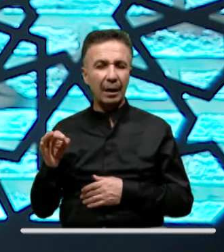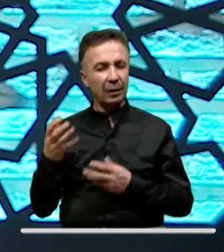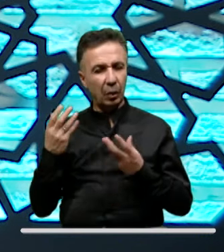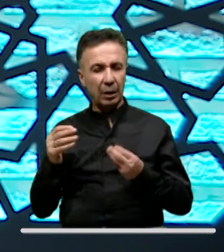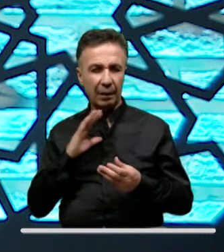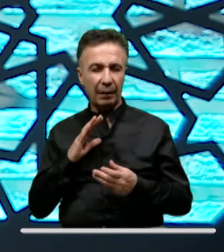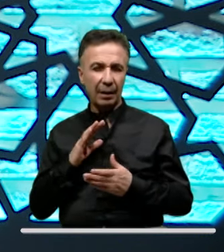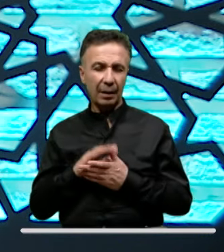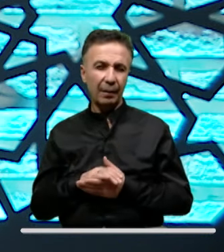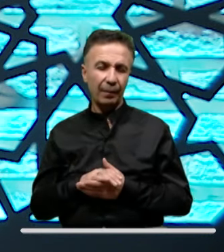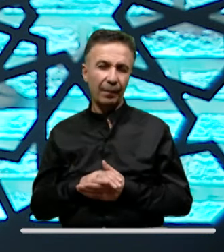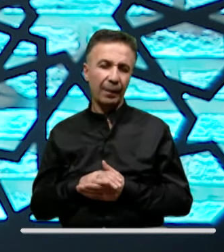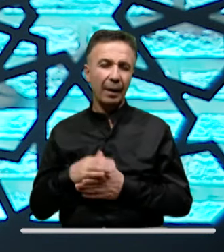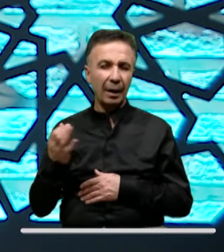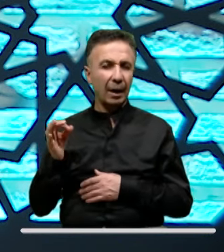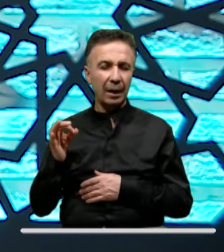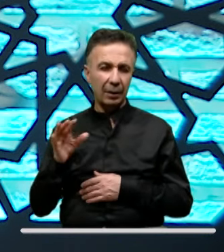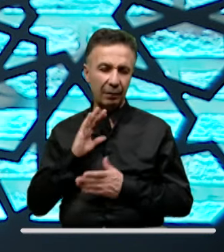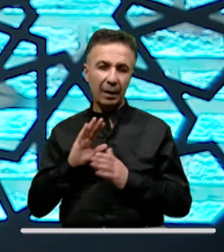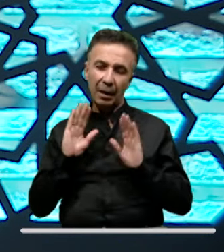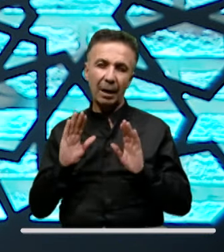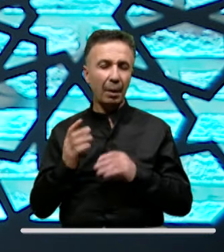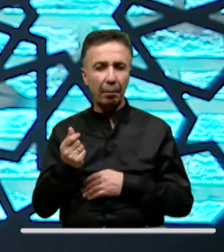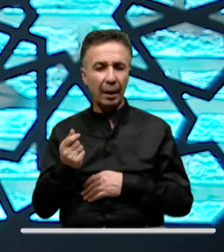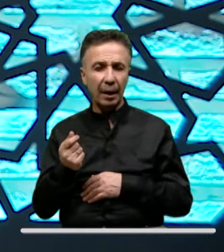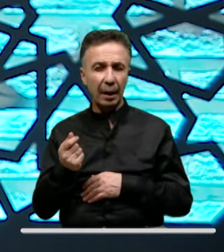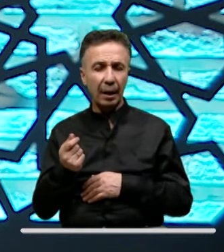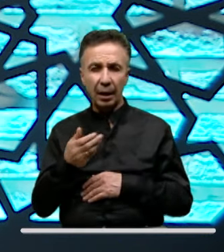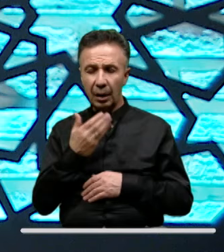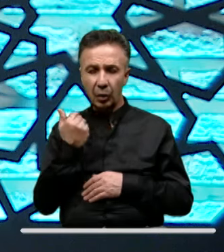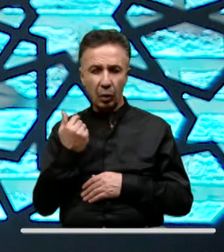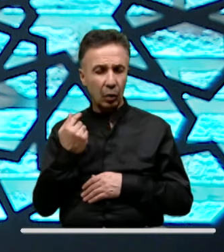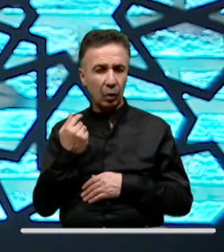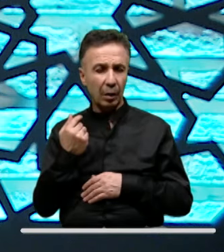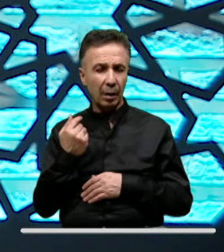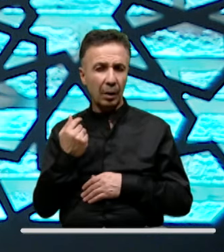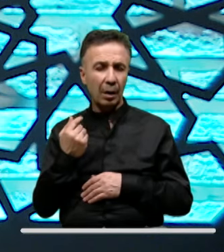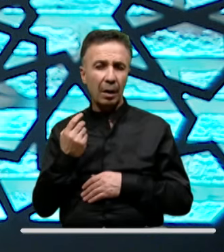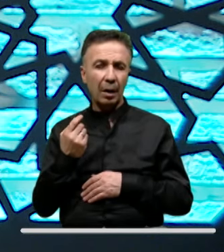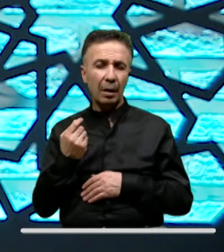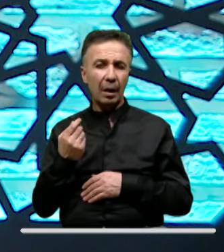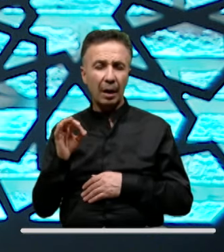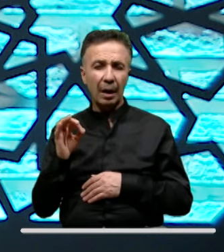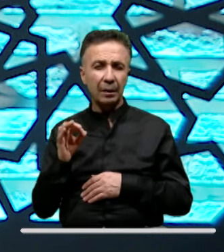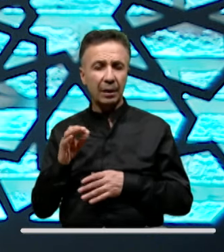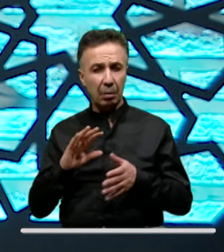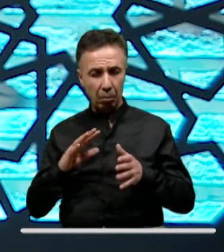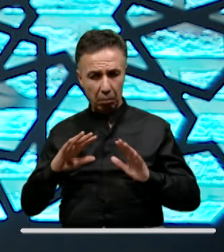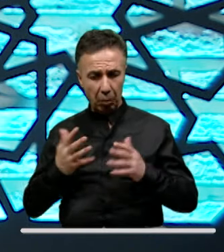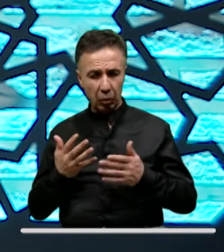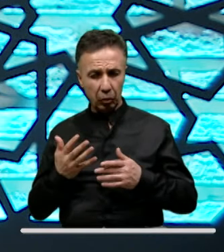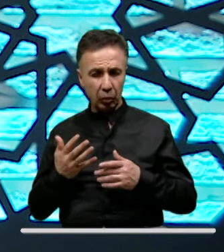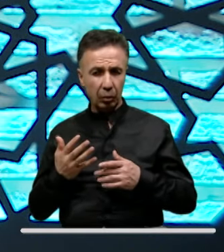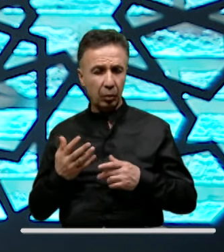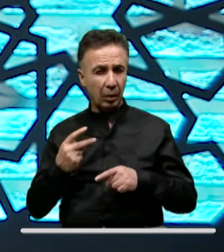olarak zekat nisabı düştü. Tamam. Ancak ve ödeyeceğimiz zaman ya altını bozdurmamız gerekiyor ya da ne